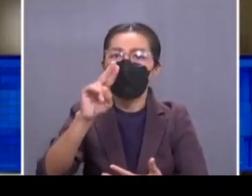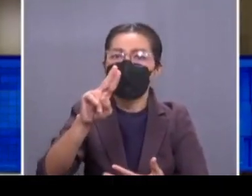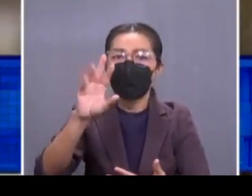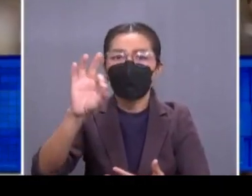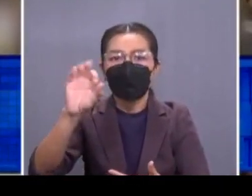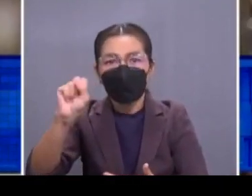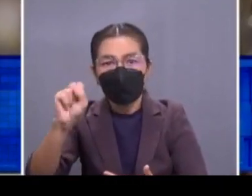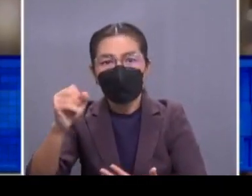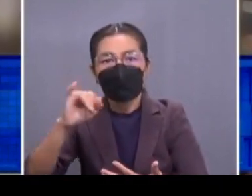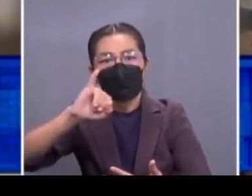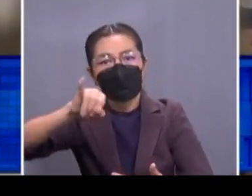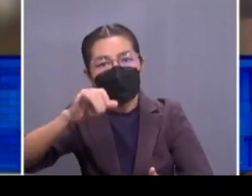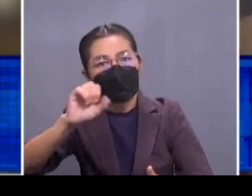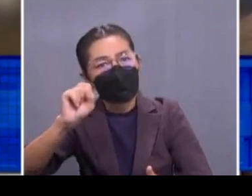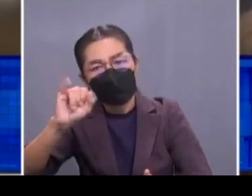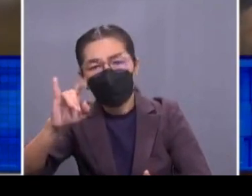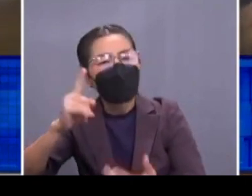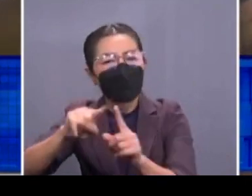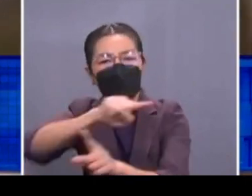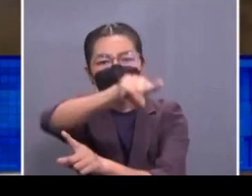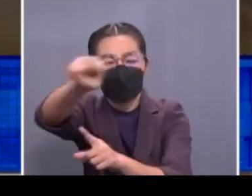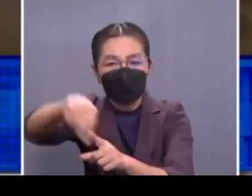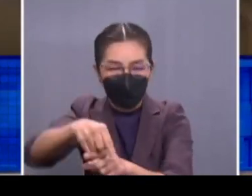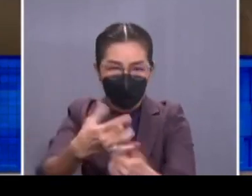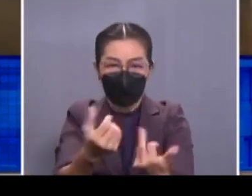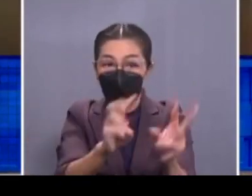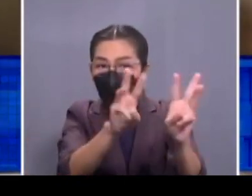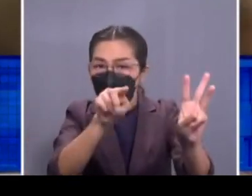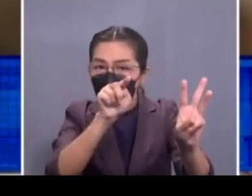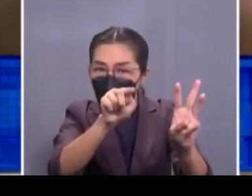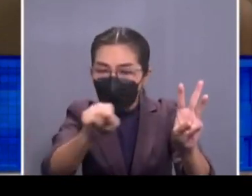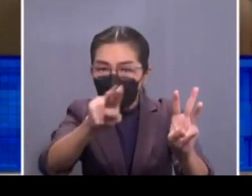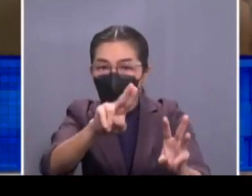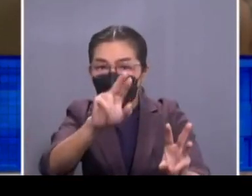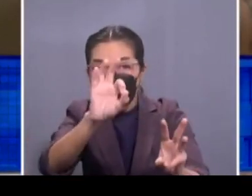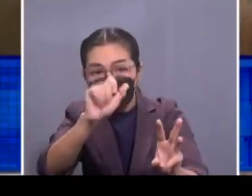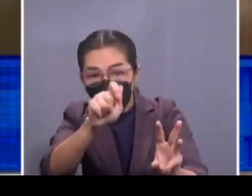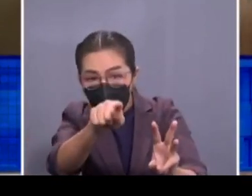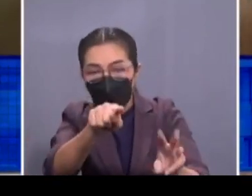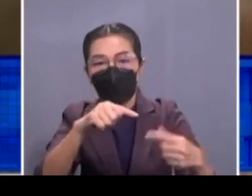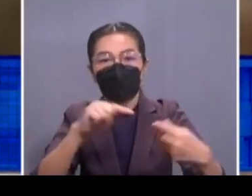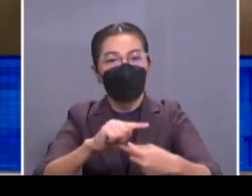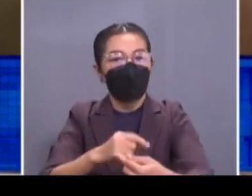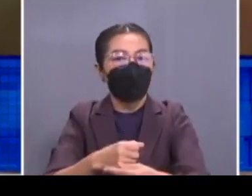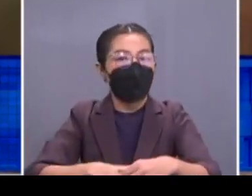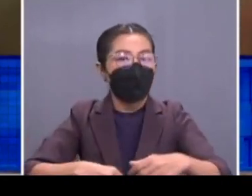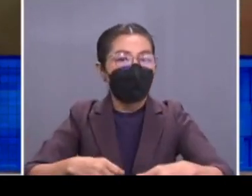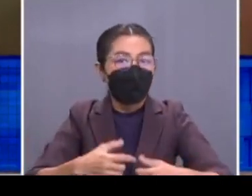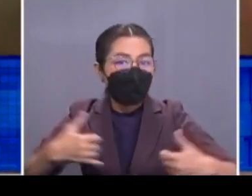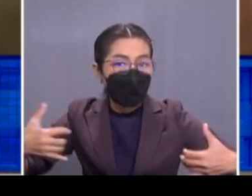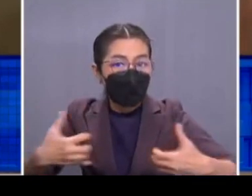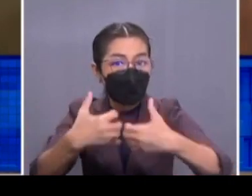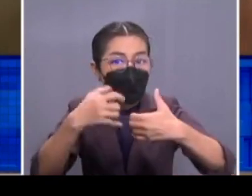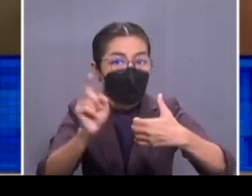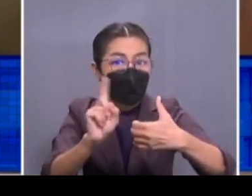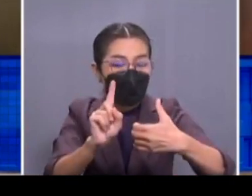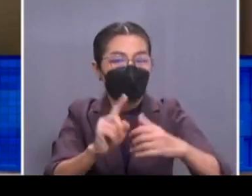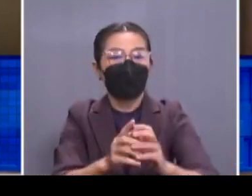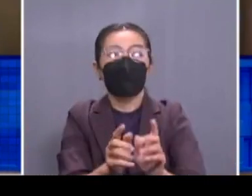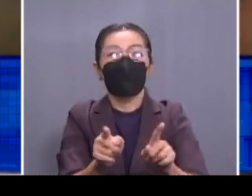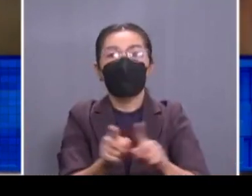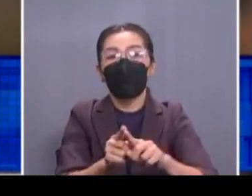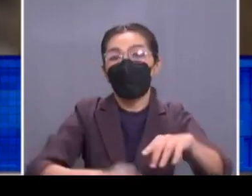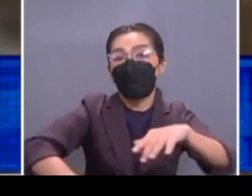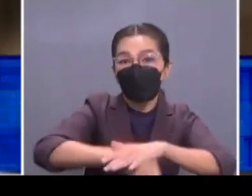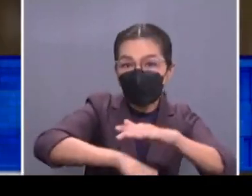CSIเจษฎาเบทอย่างนี้นะอันนี้เขาจะรับแทงพวกฟุตบอล Slotพนันต่างๆค่าเกม